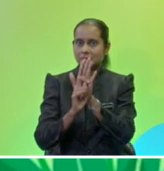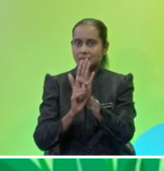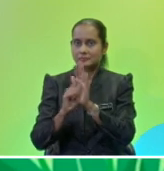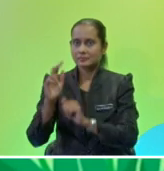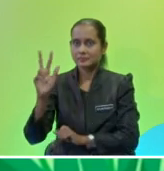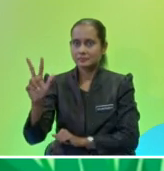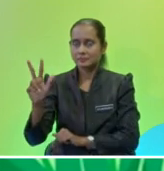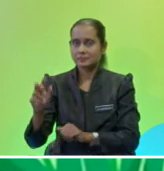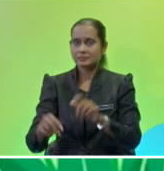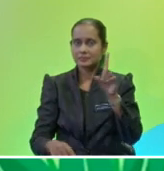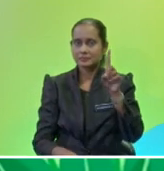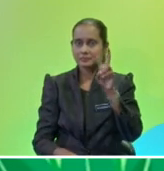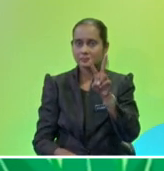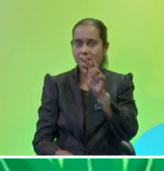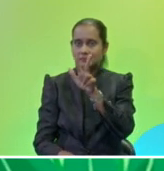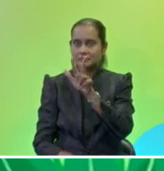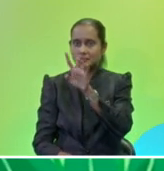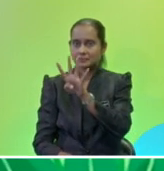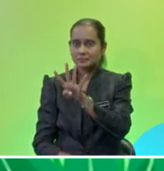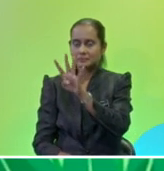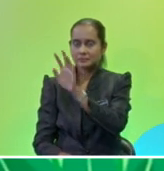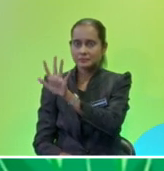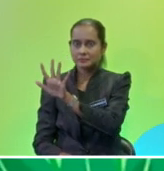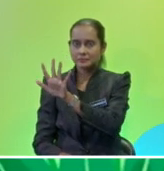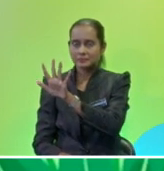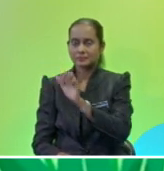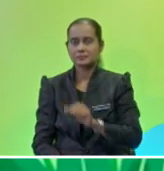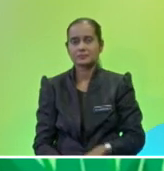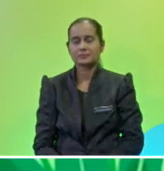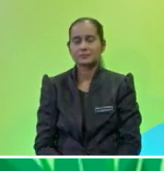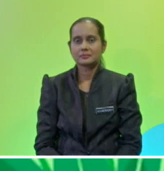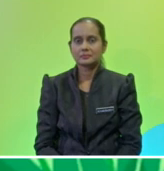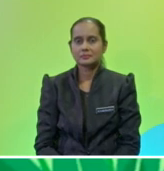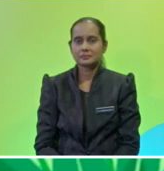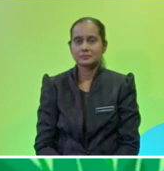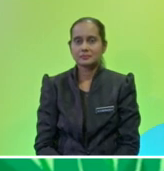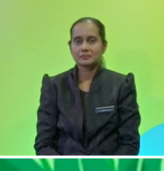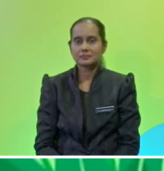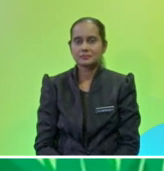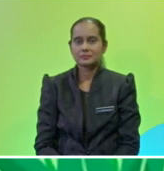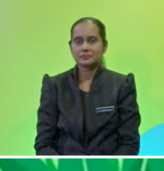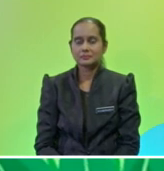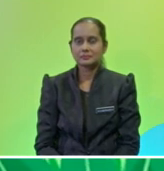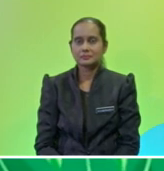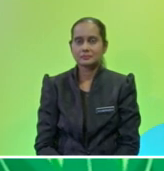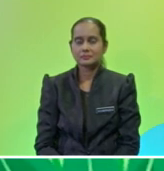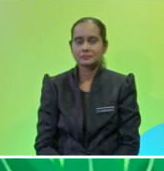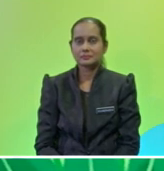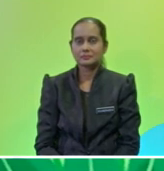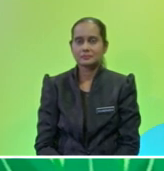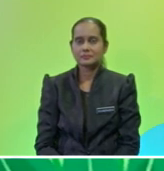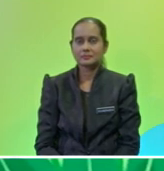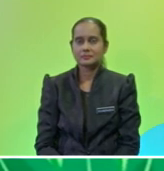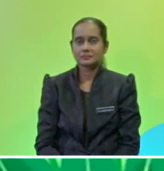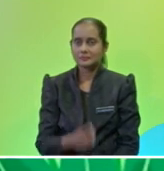satu dua tiga empat lima lima jagung betul Oke gitu simak